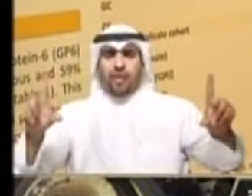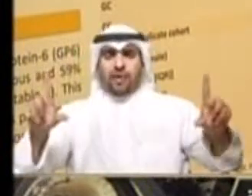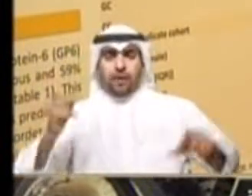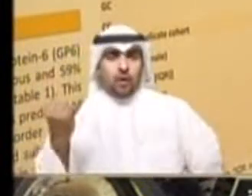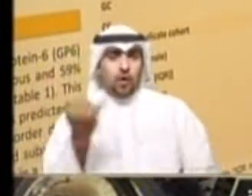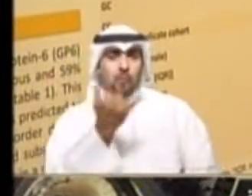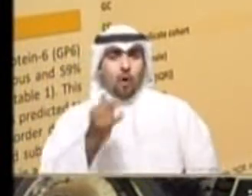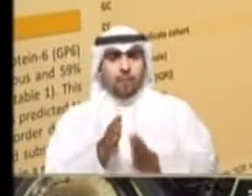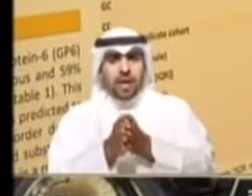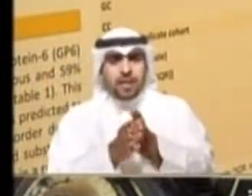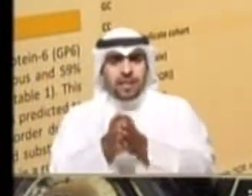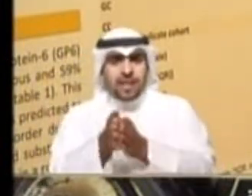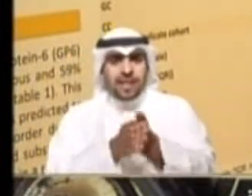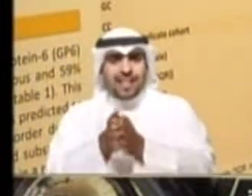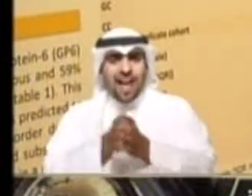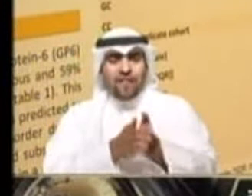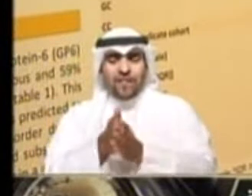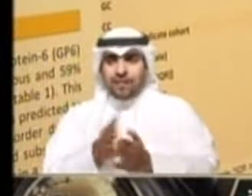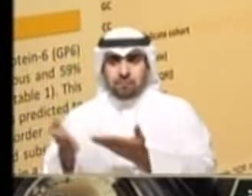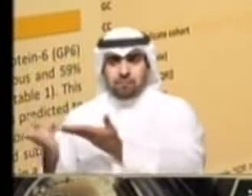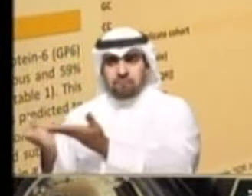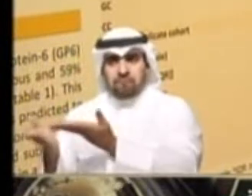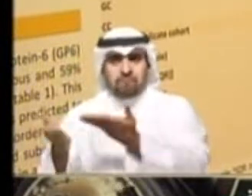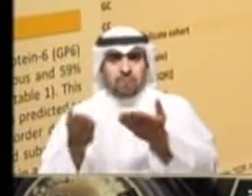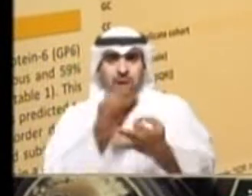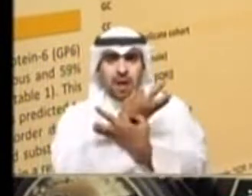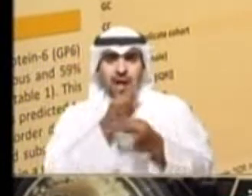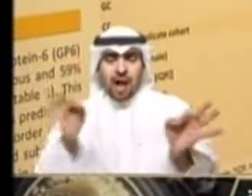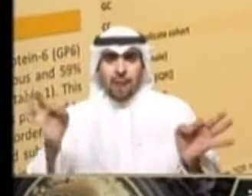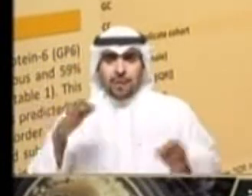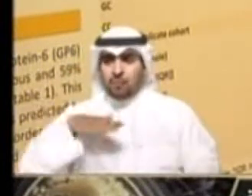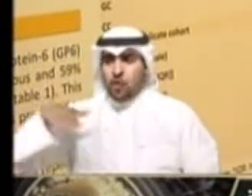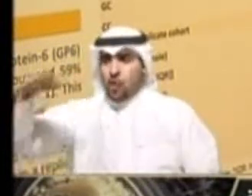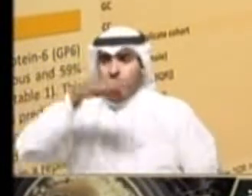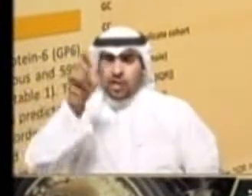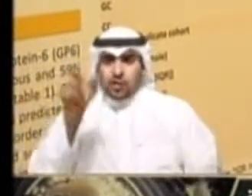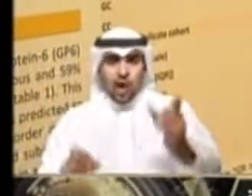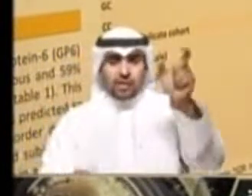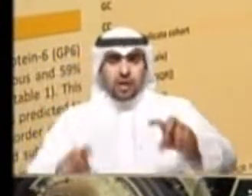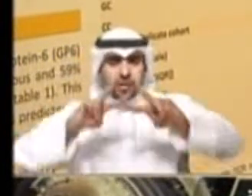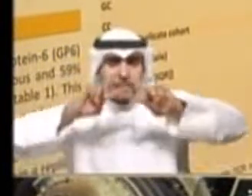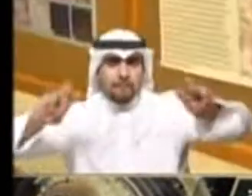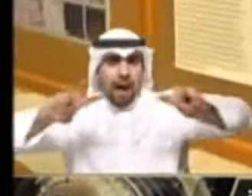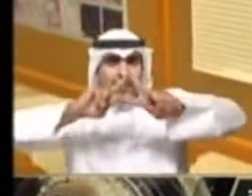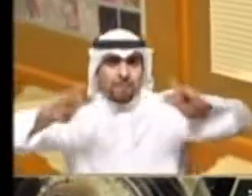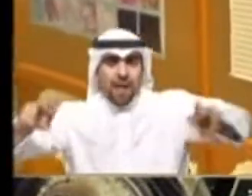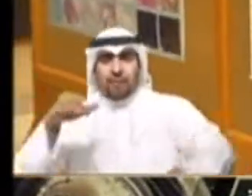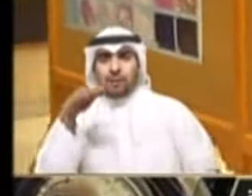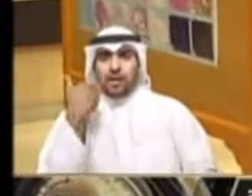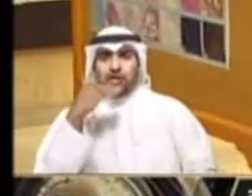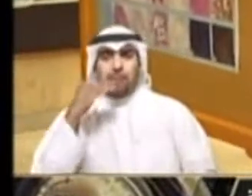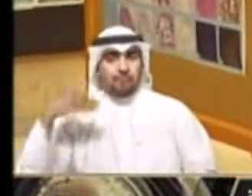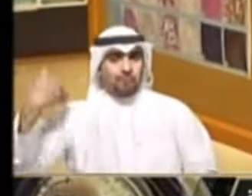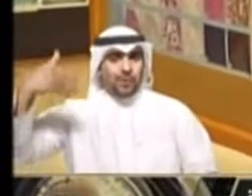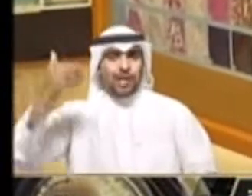اني اقدم اكثر ما عندي، واحاول اني اشجع الطلبه من حولي. إذن البحث